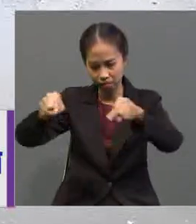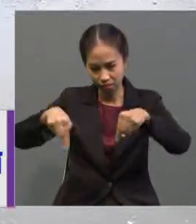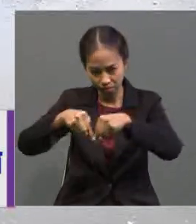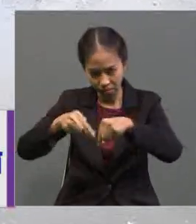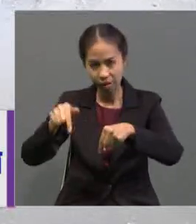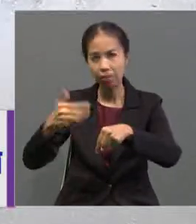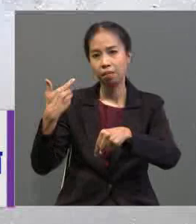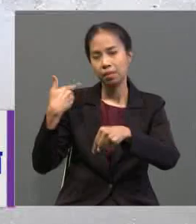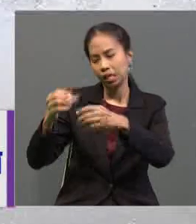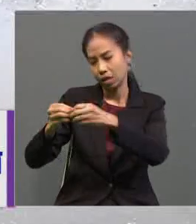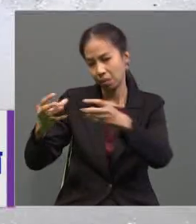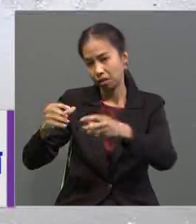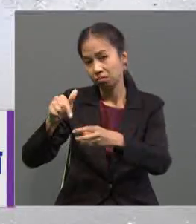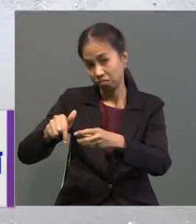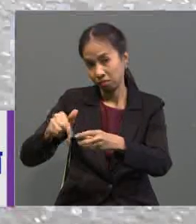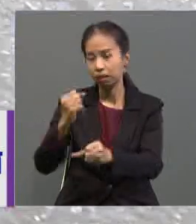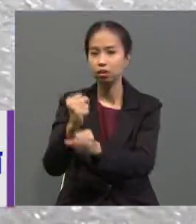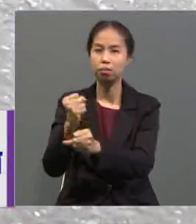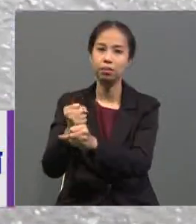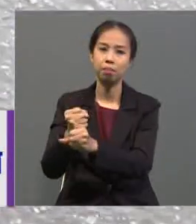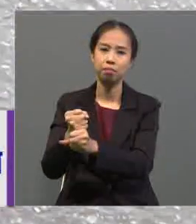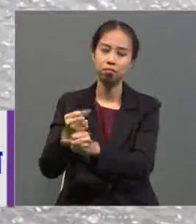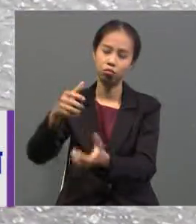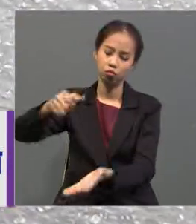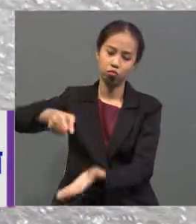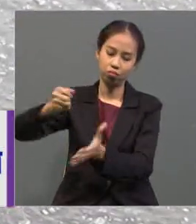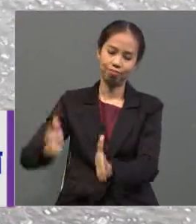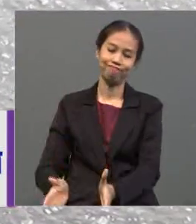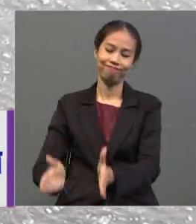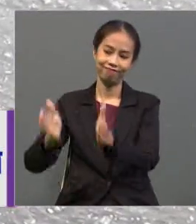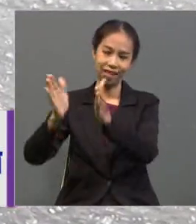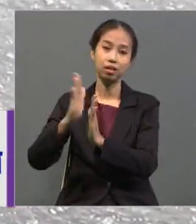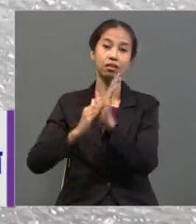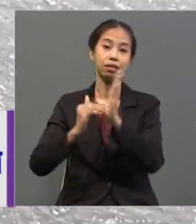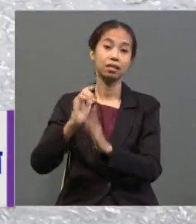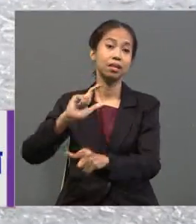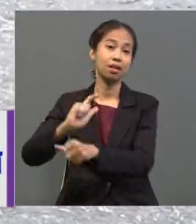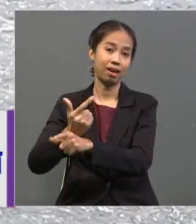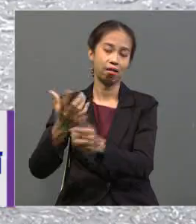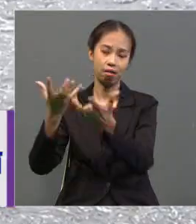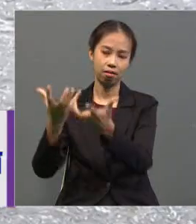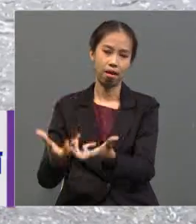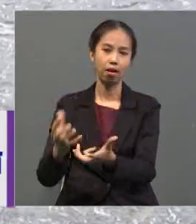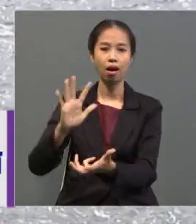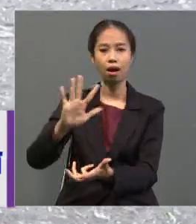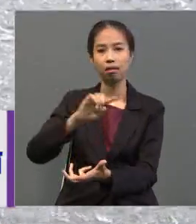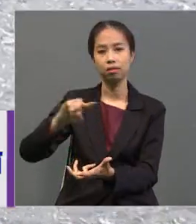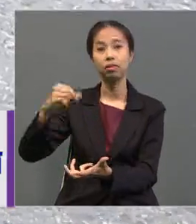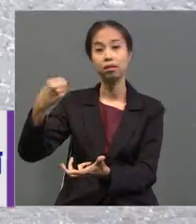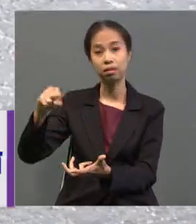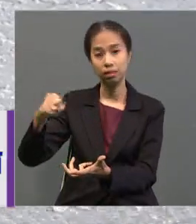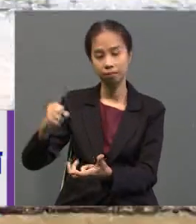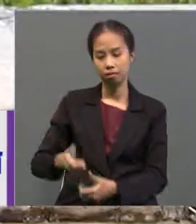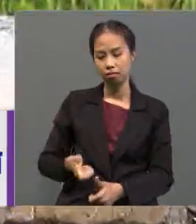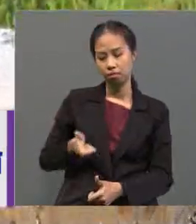ของระเบิดแสวงเครื่องที่คนร้ายเนี่ยประกอบใส่ไว้ในถังสีเหล็กนะครับน้ำหนักประมาณ5-10กิโลกรัมจุดฉนวนด้วย